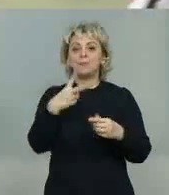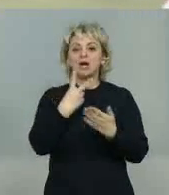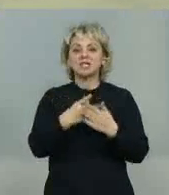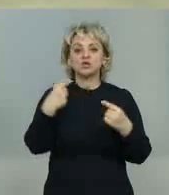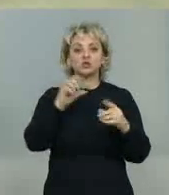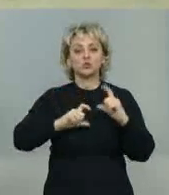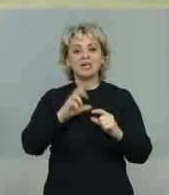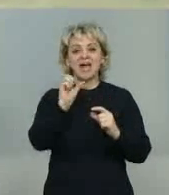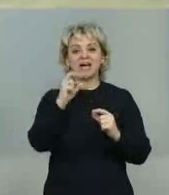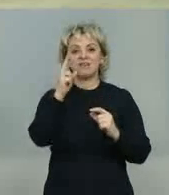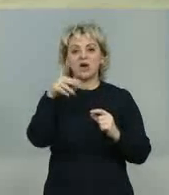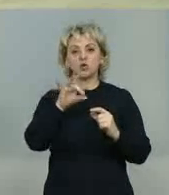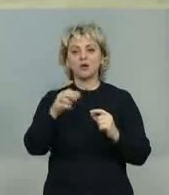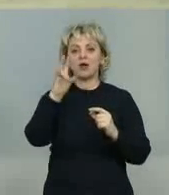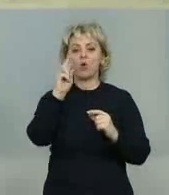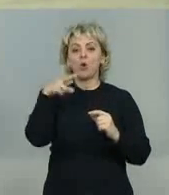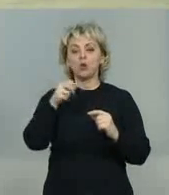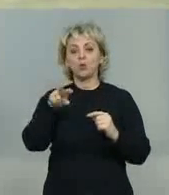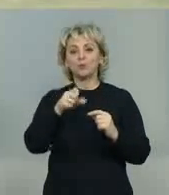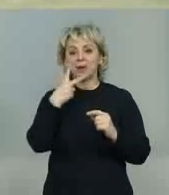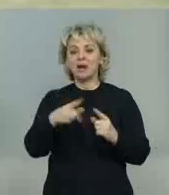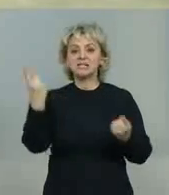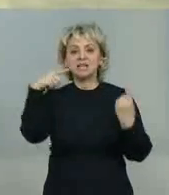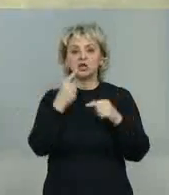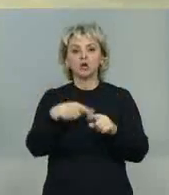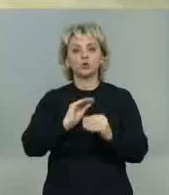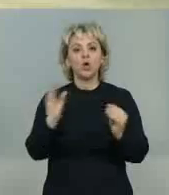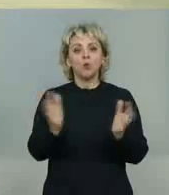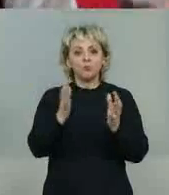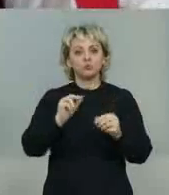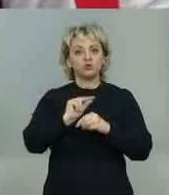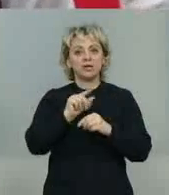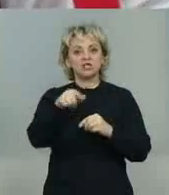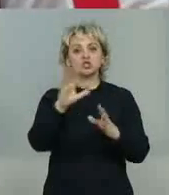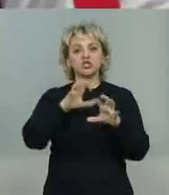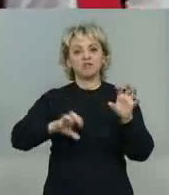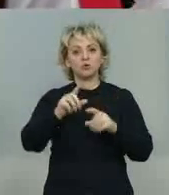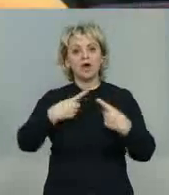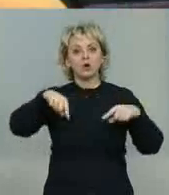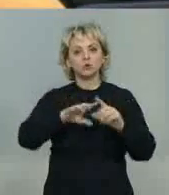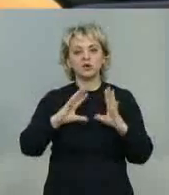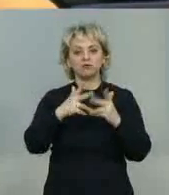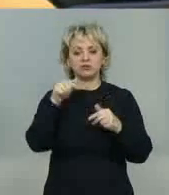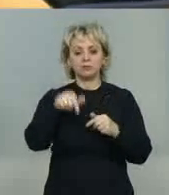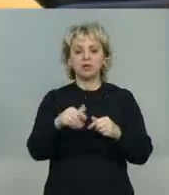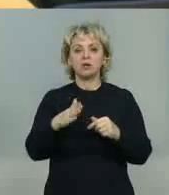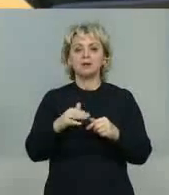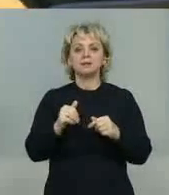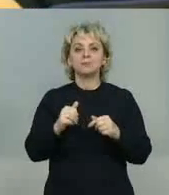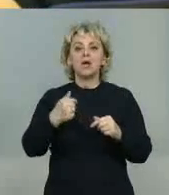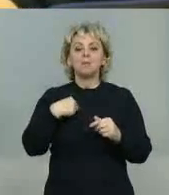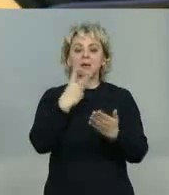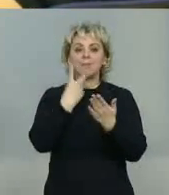представили студенты из Эквадора и Колумбии. Показали легенды, которые учат беречь природу, животных и окружающий мир.